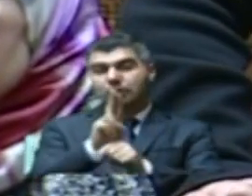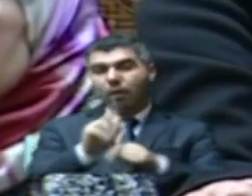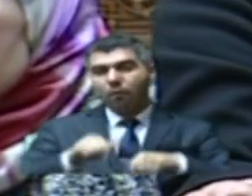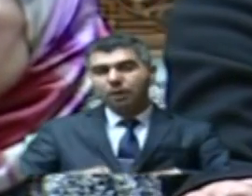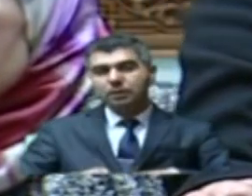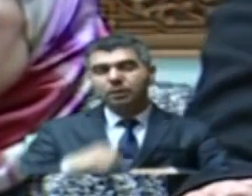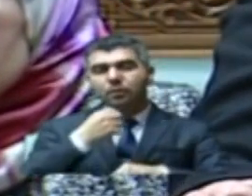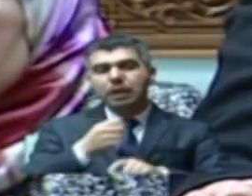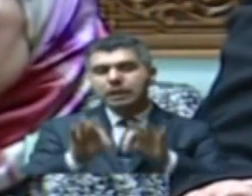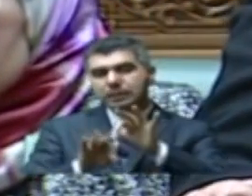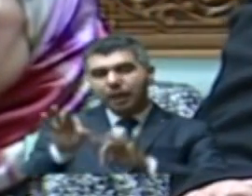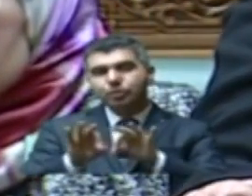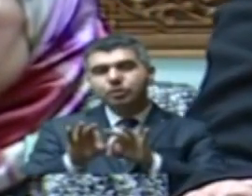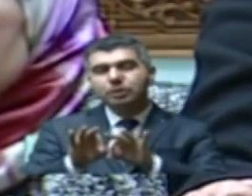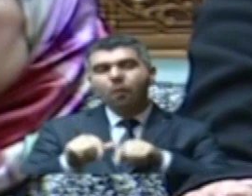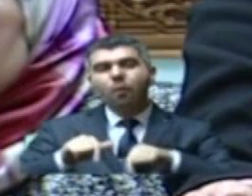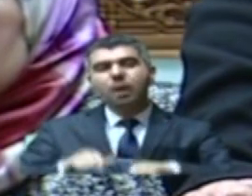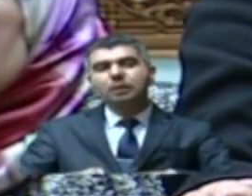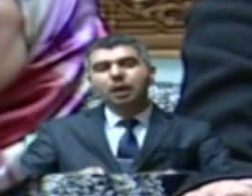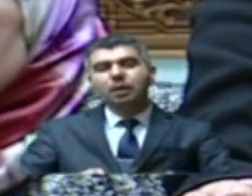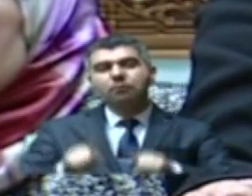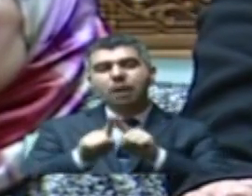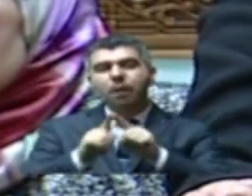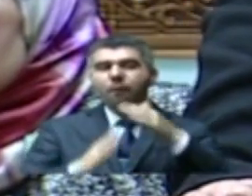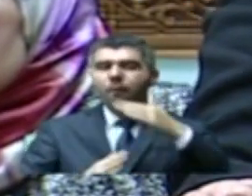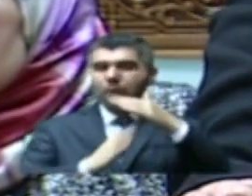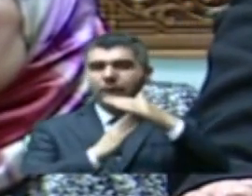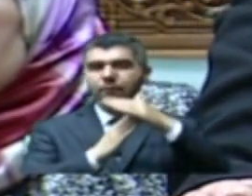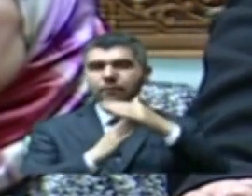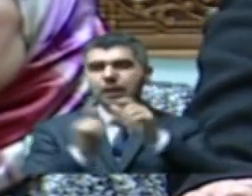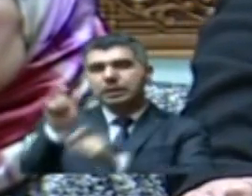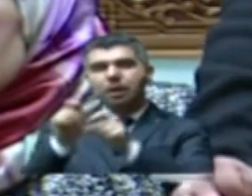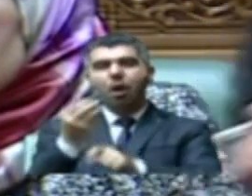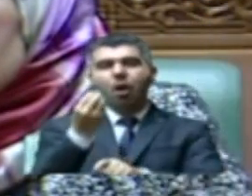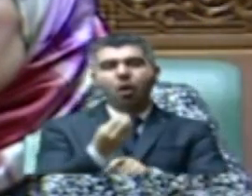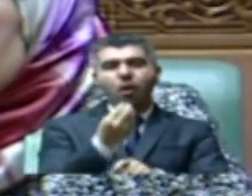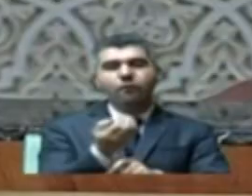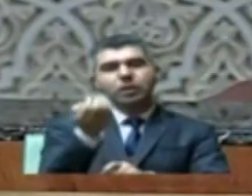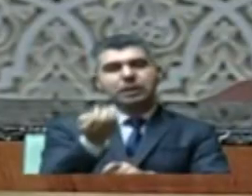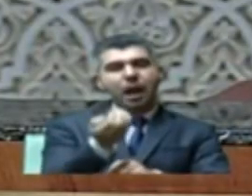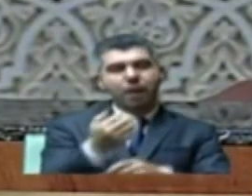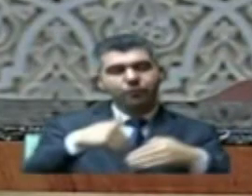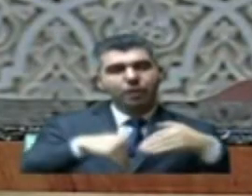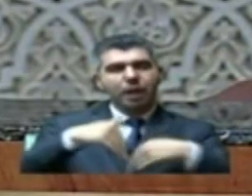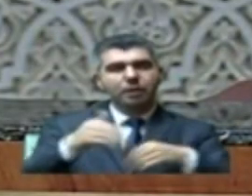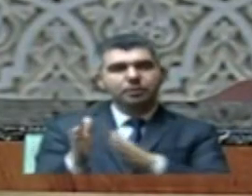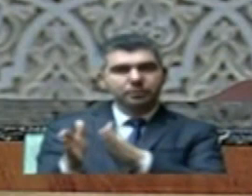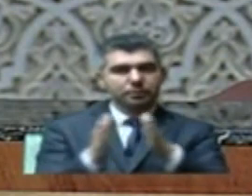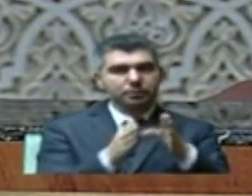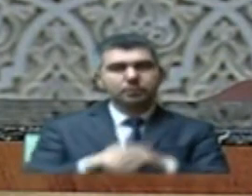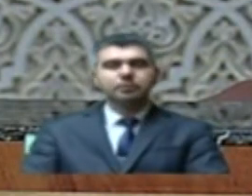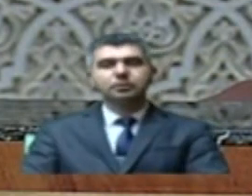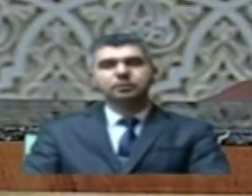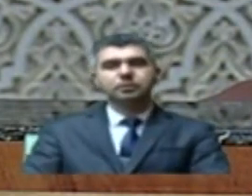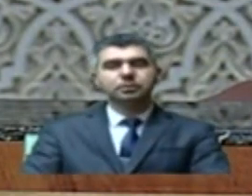الوزيرة عن استراتيجيات وزارتكم للحد من ظاهرة الأطفال المشردين وشكرا. شكرا سيدة المستشارة، لك